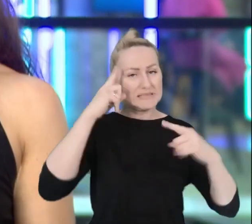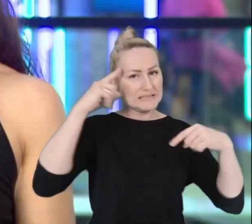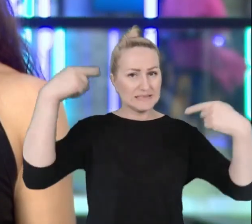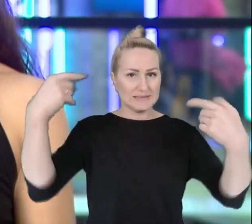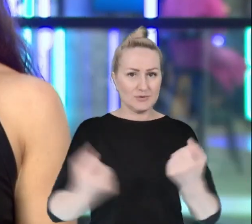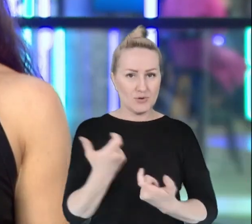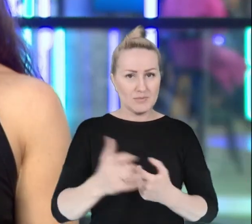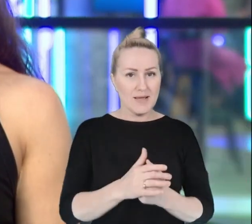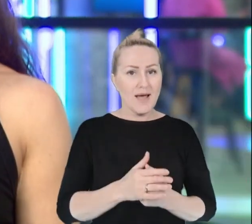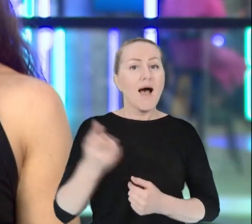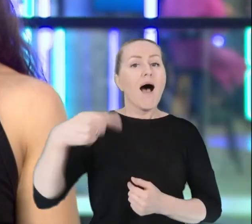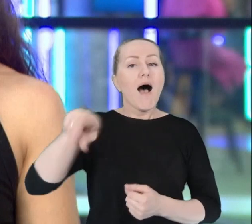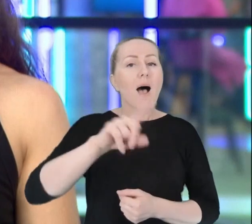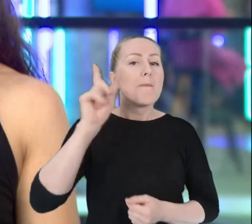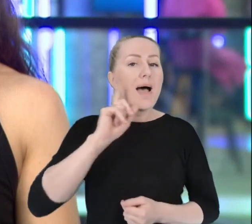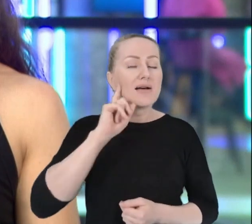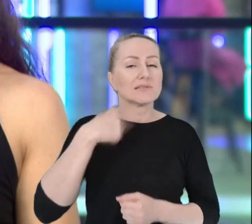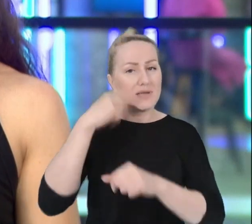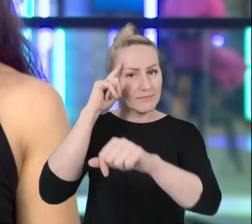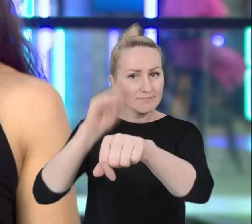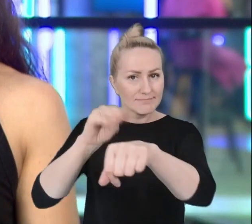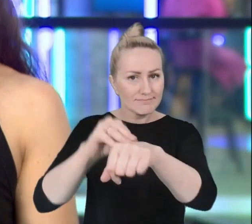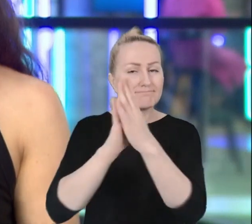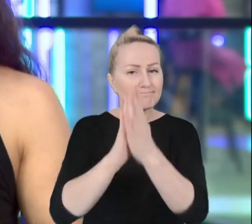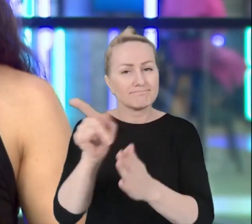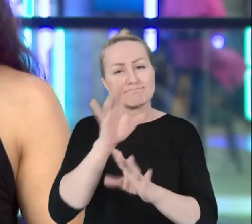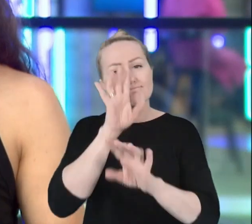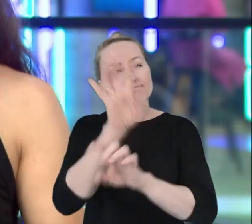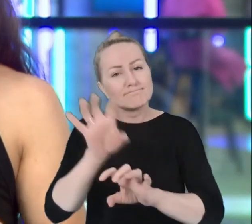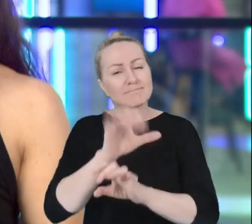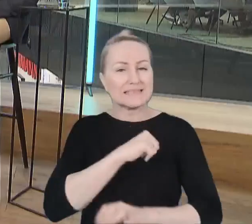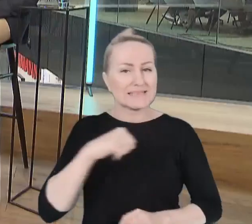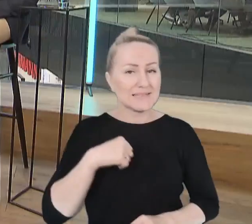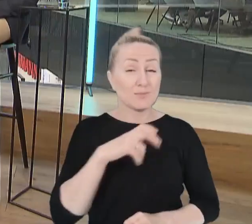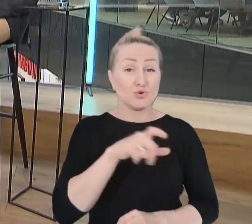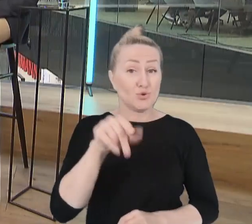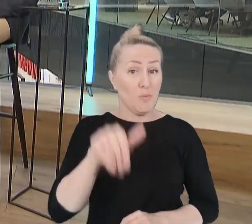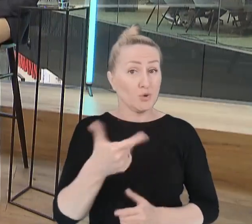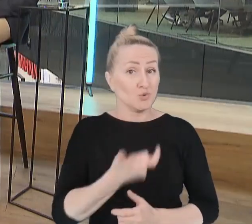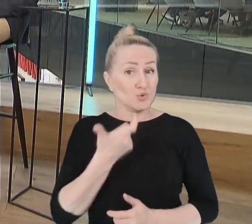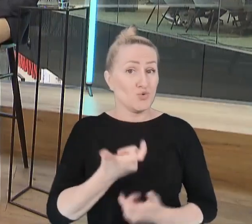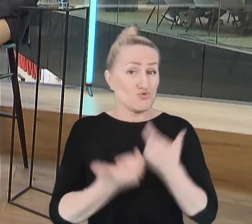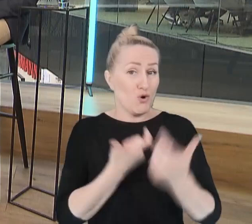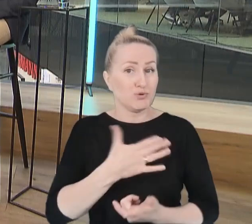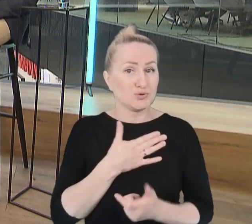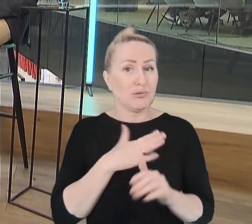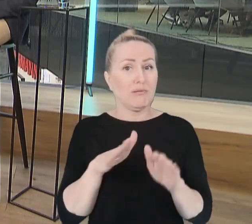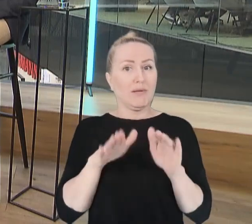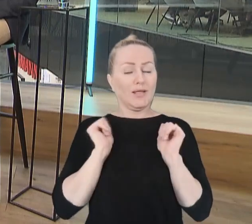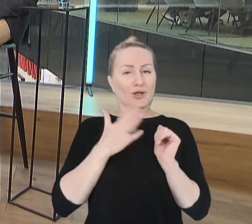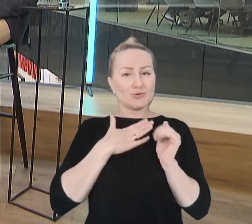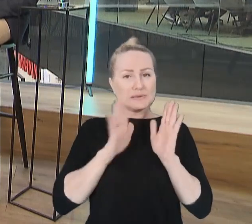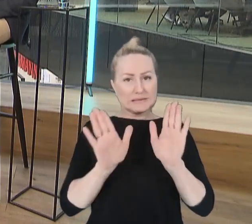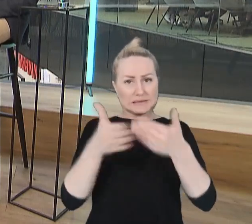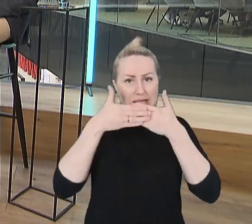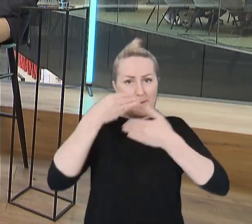bym zachęcała do tego, żeby się przyglądali temu, czy przypadkiem nie wycofują się, nie zapadają się w siebie. Myślę sobie tutaj